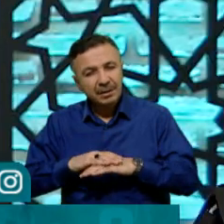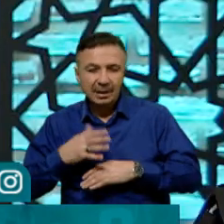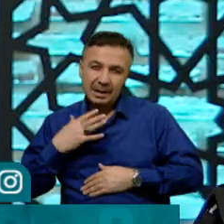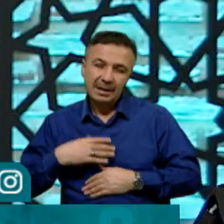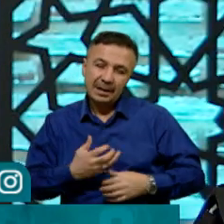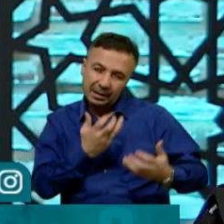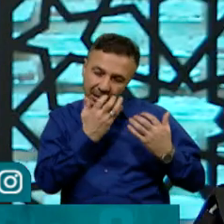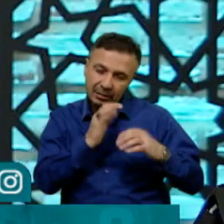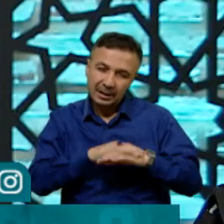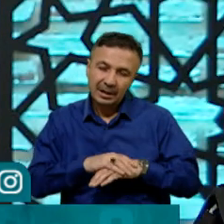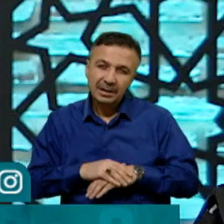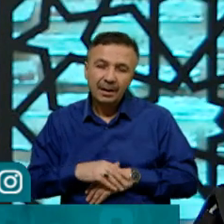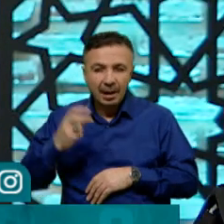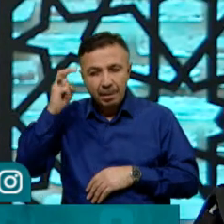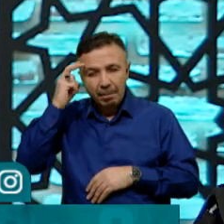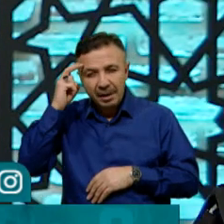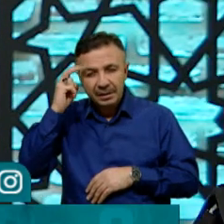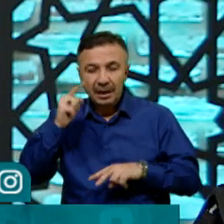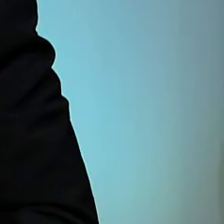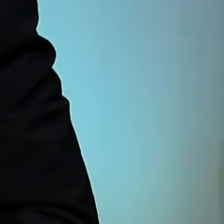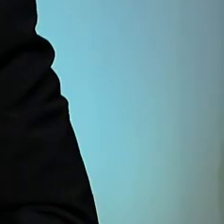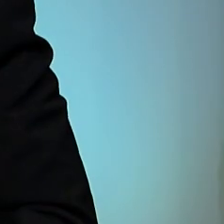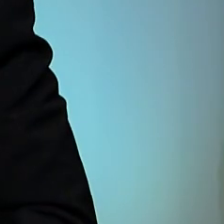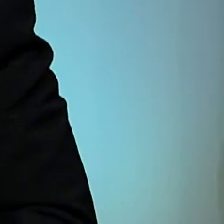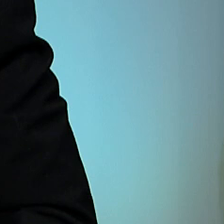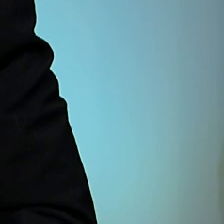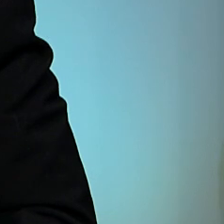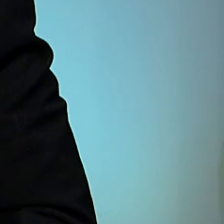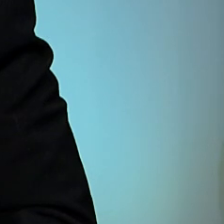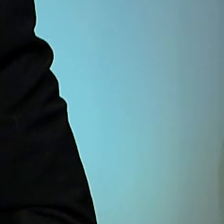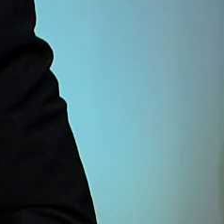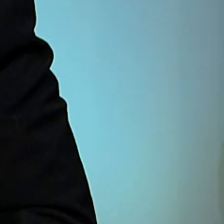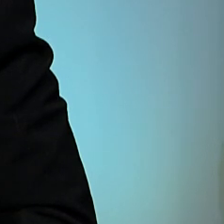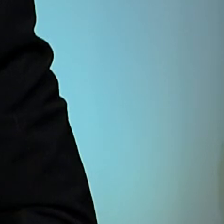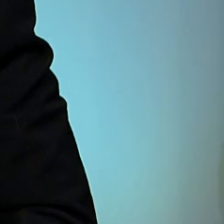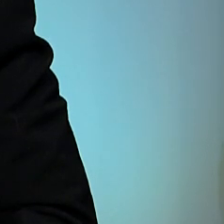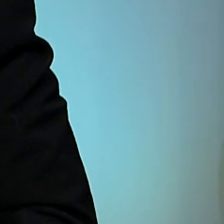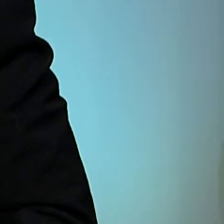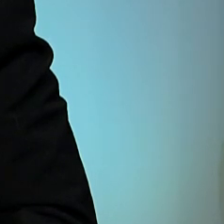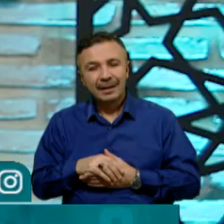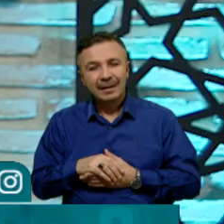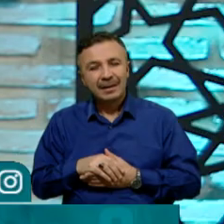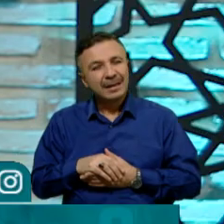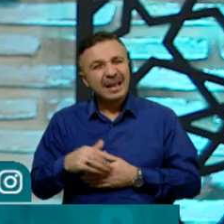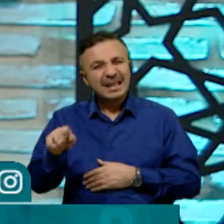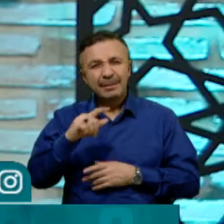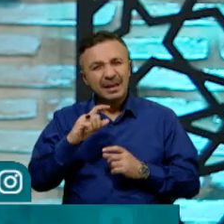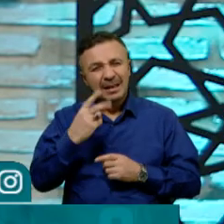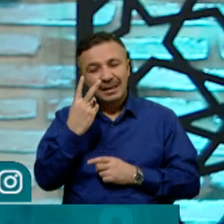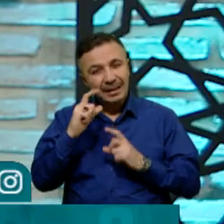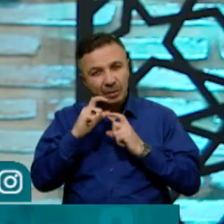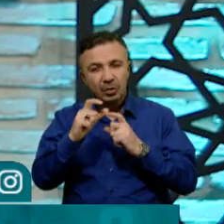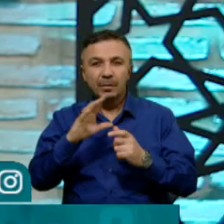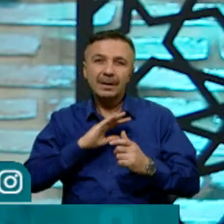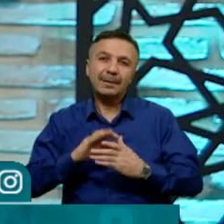bir Manisa'ya gidelim Efendim Ali Bey bizim Manisa'dan aramış Hoş geldiniz Ali Bey size iki sorum olacak tabi zahmet